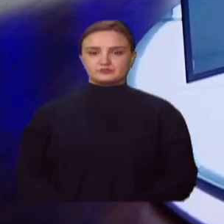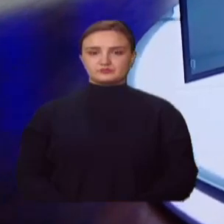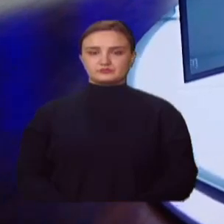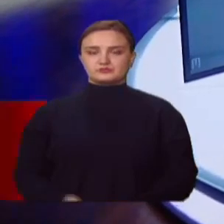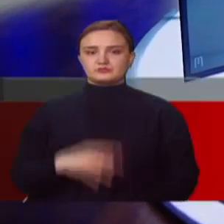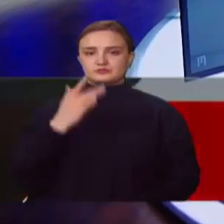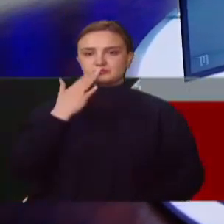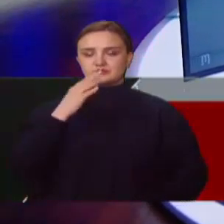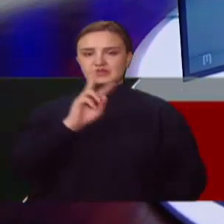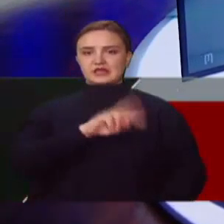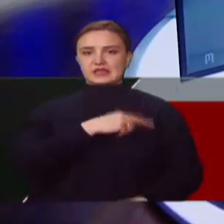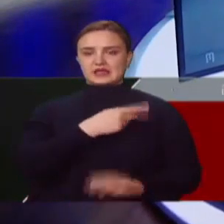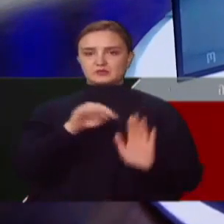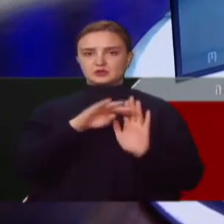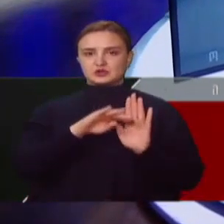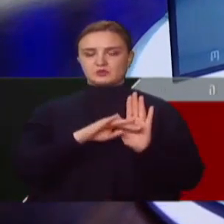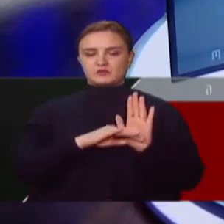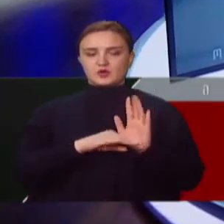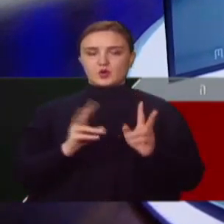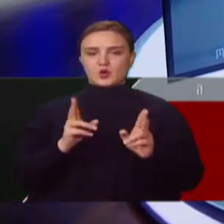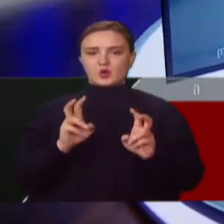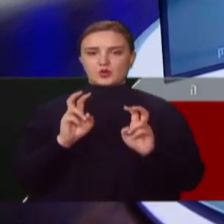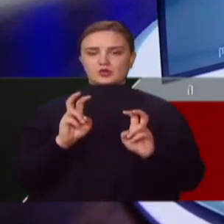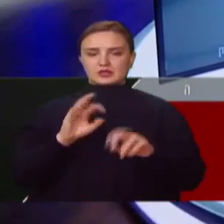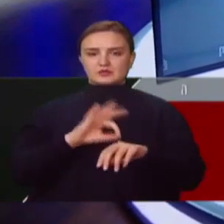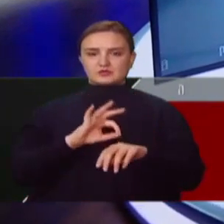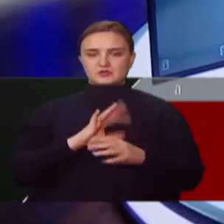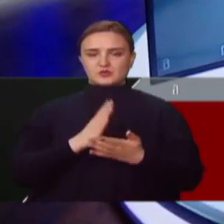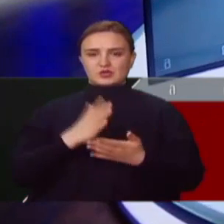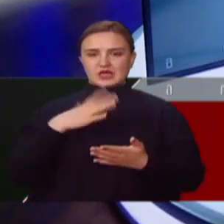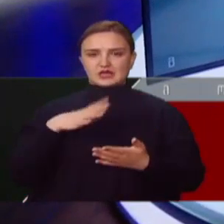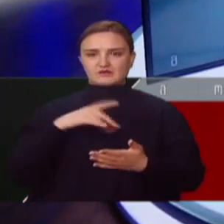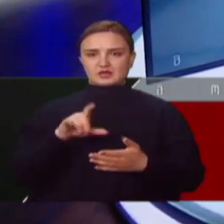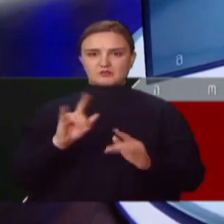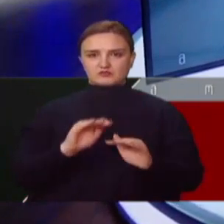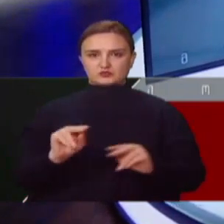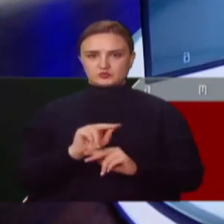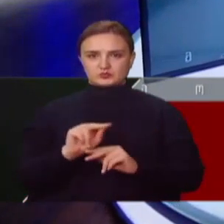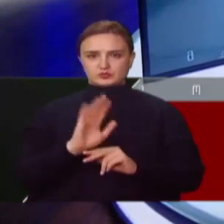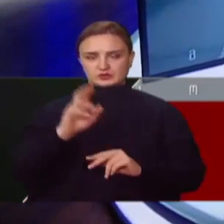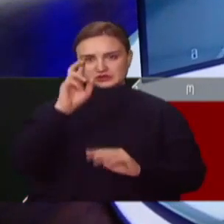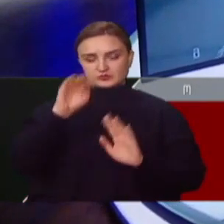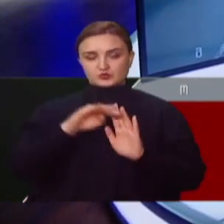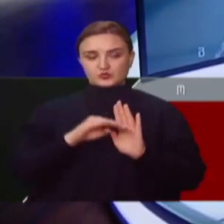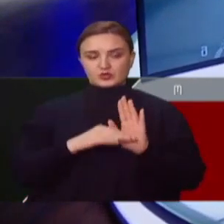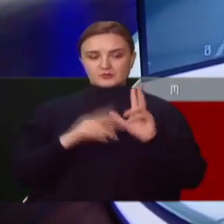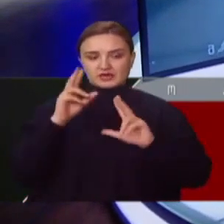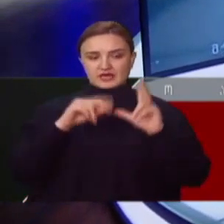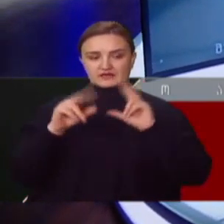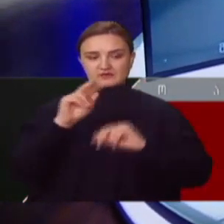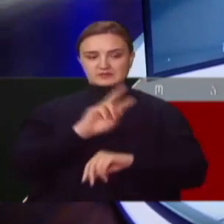გართავდება უცხოეთის იმ კლინიკების ჩამონათვალი, სადაც ონკოლოგიური დიაგნოზის მქონე ქართველი ბავშვები უფასოდ იმკურნალებენ. სახელმწიფო პროგრამით